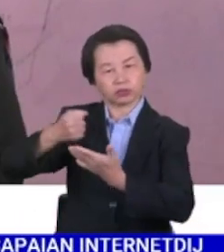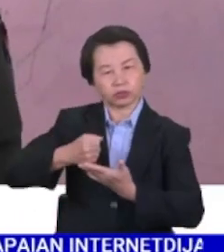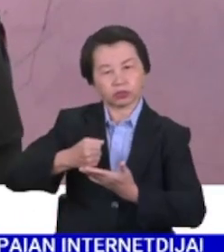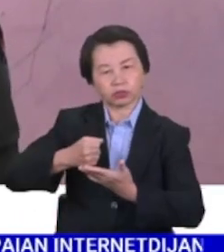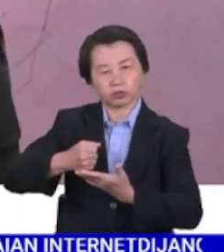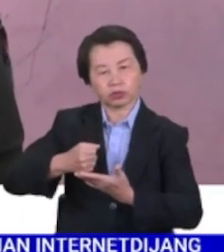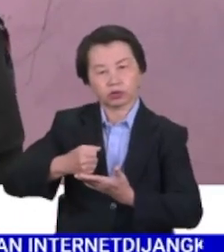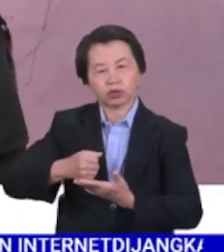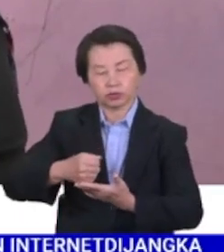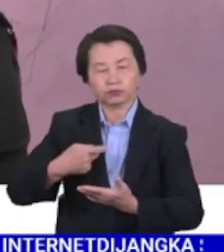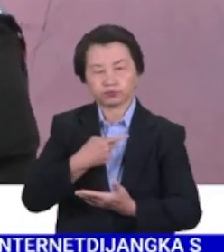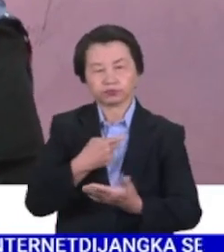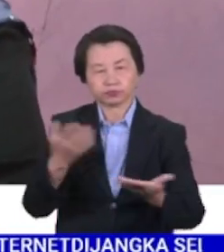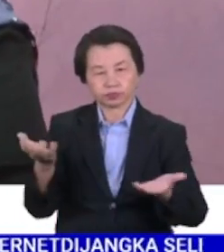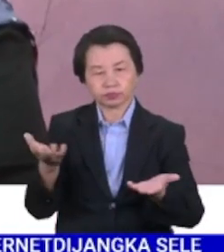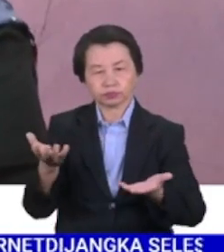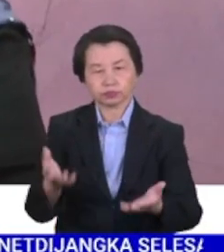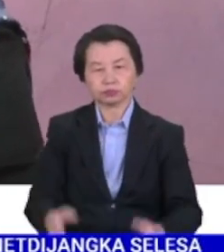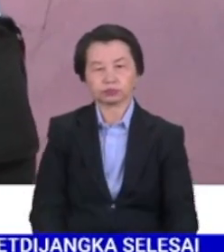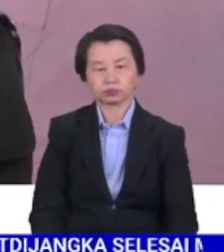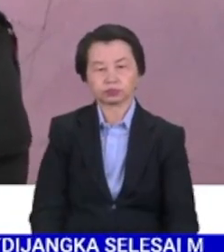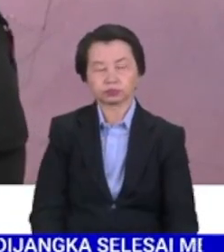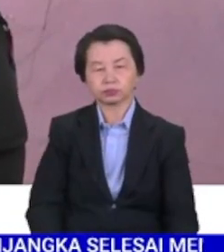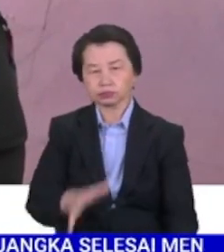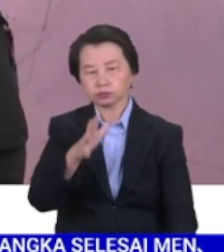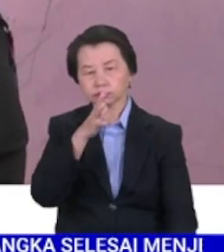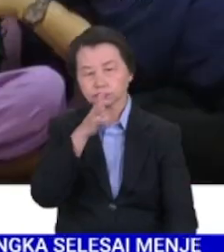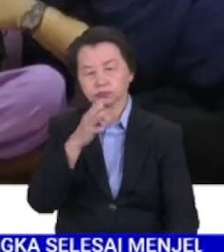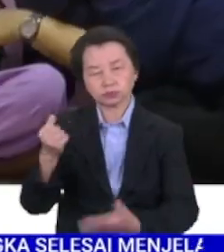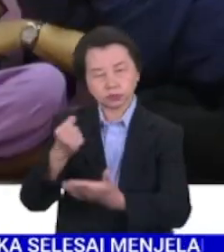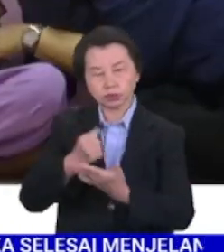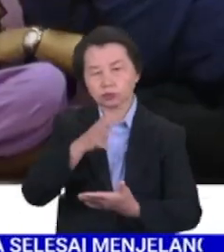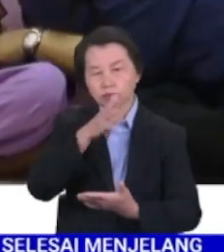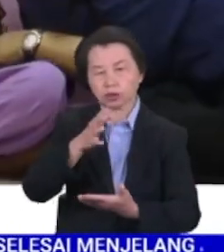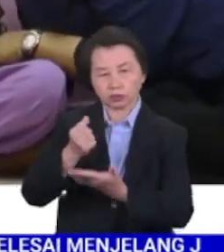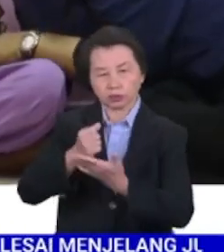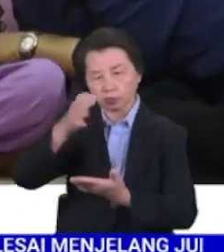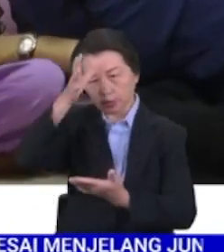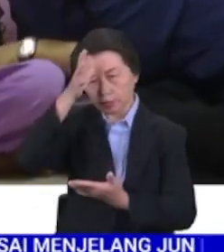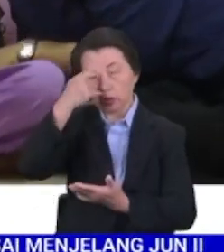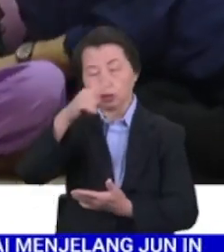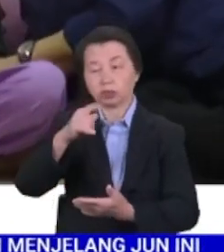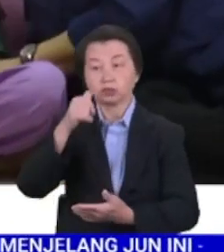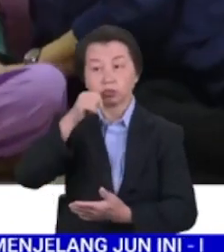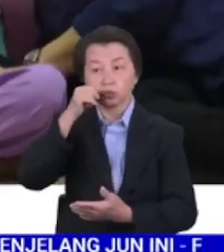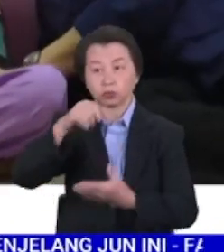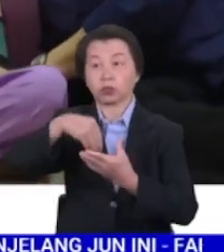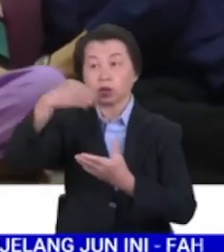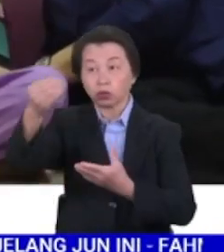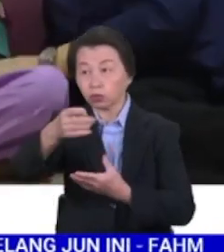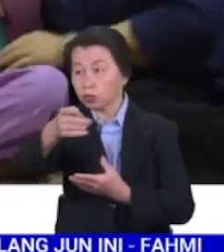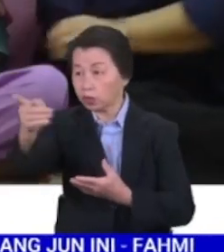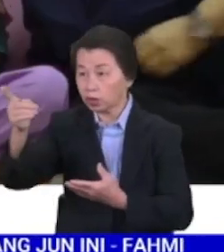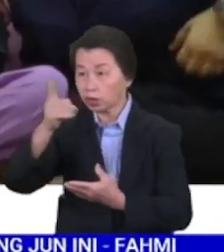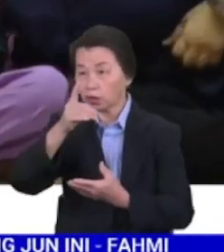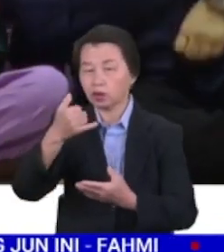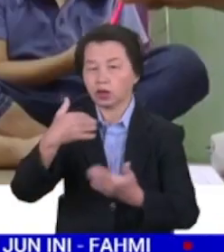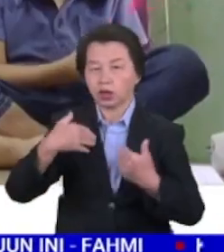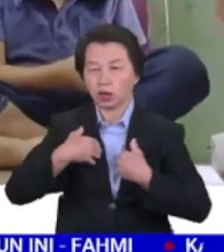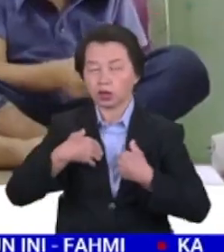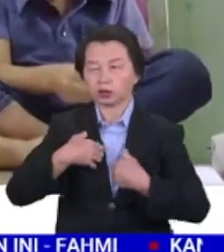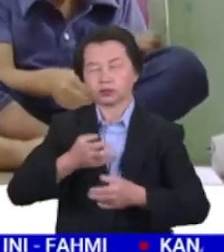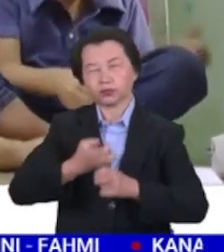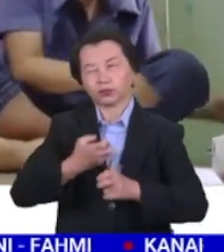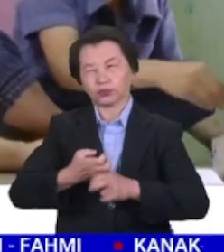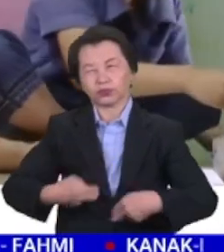Saya dengar sikit beban kita orang kat sini lah. Tolong bapak dia, tolong mak dia. Untuk wanita di luar sana yang sedang menerima